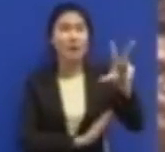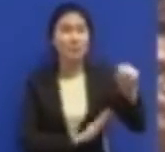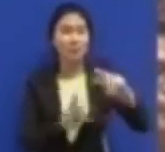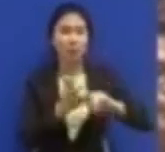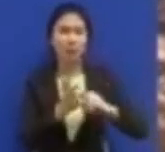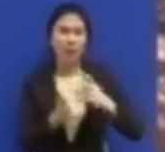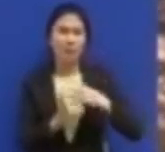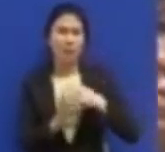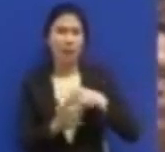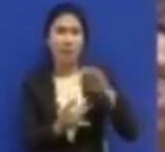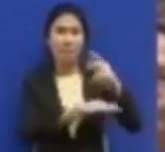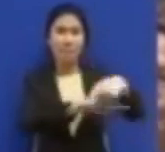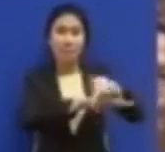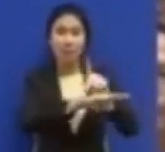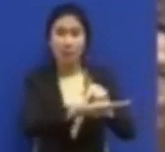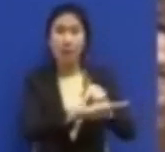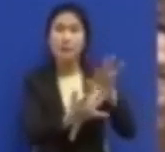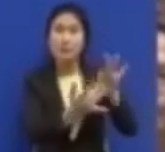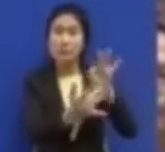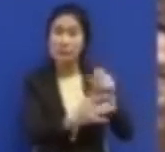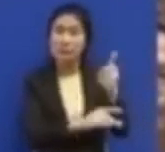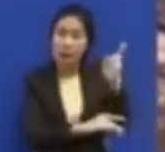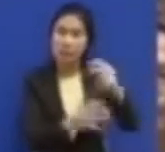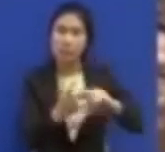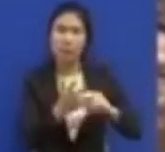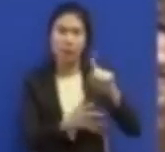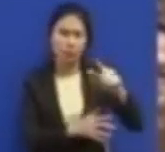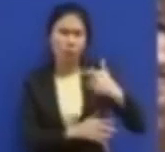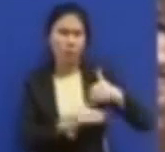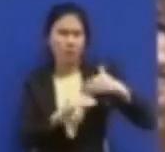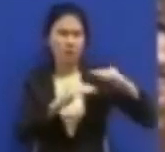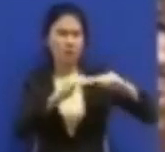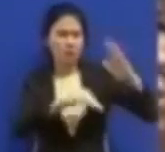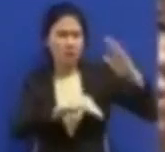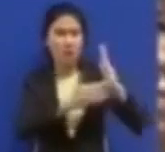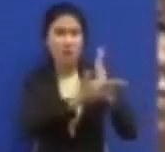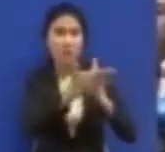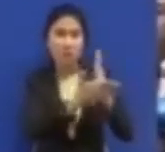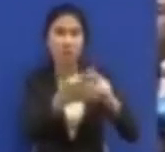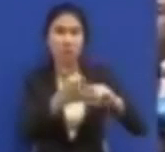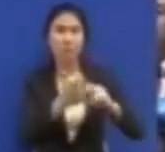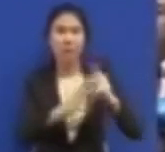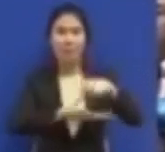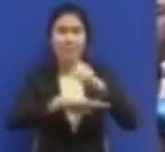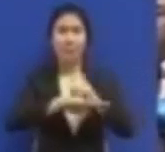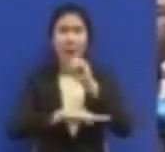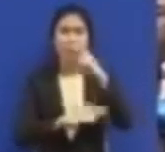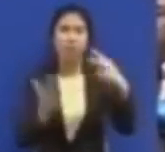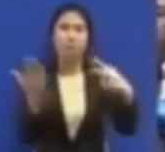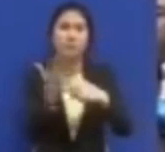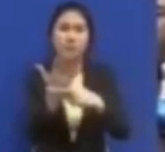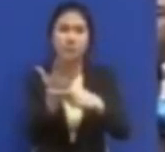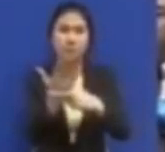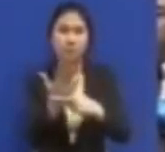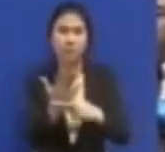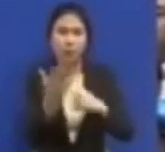าผู้แทนราษฎรได้นะครับมันต้องมีเสียงเกินครึ่งใช่ไหมครับท่านประธานครับ คุณจิรยุ คุณวีรกรคำประกอบท่านประ